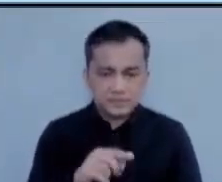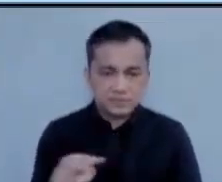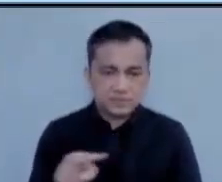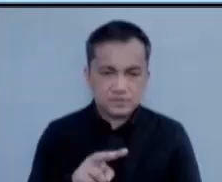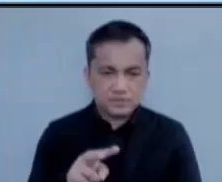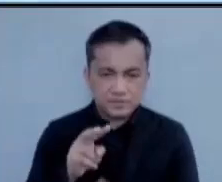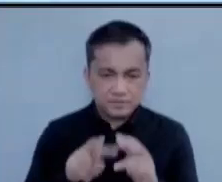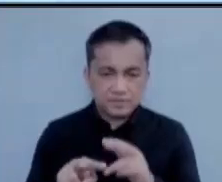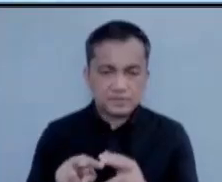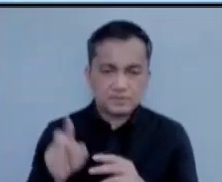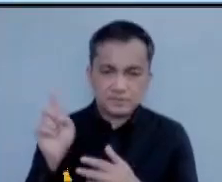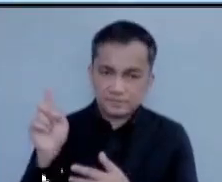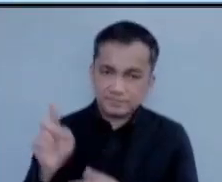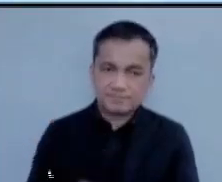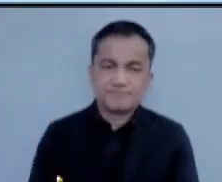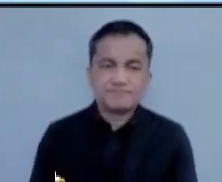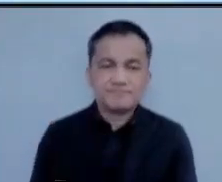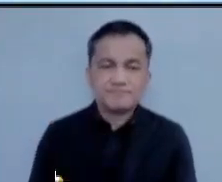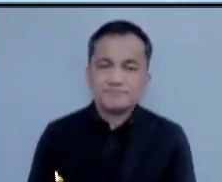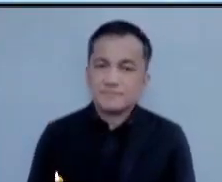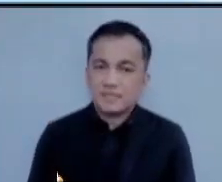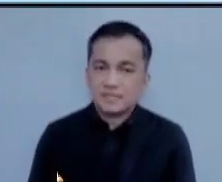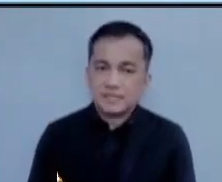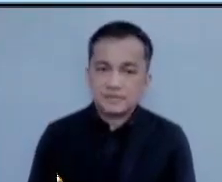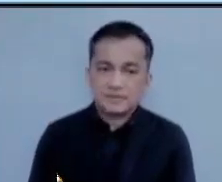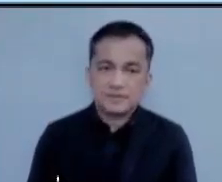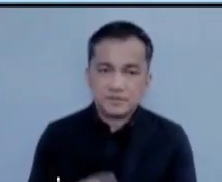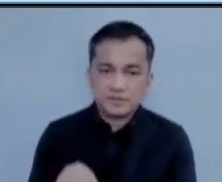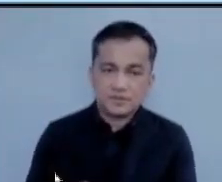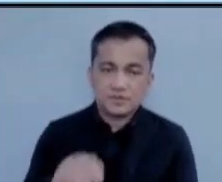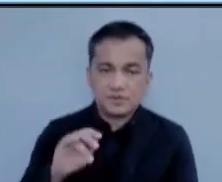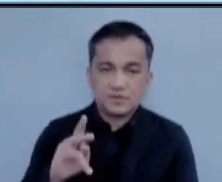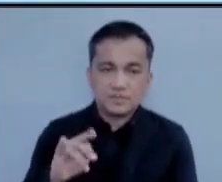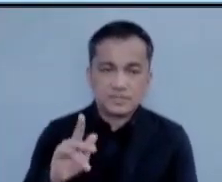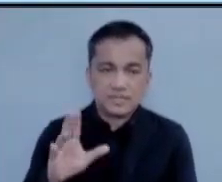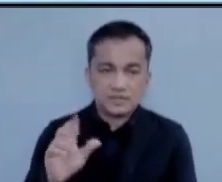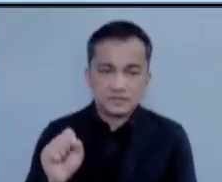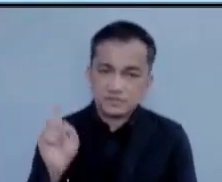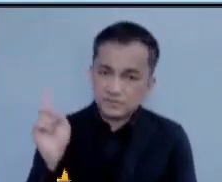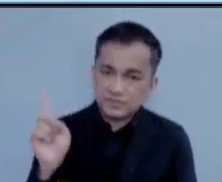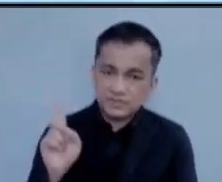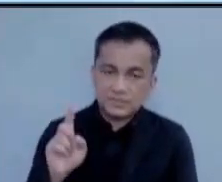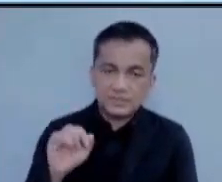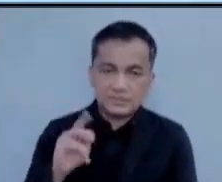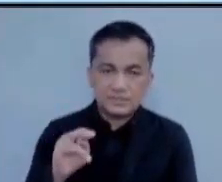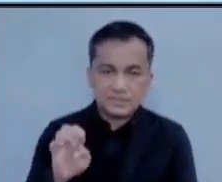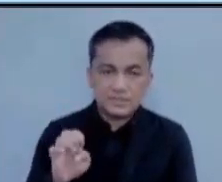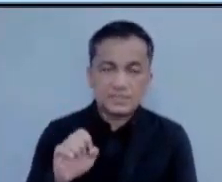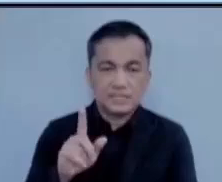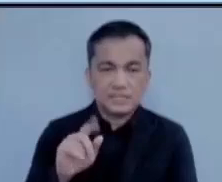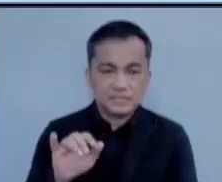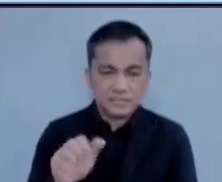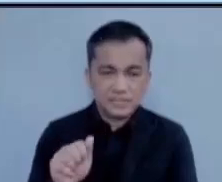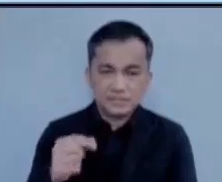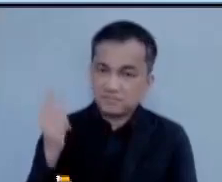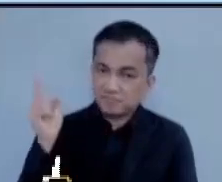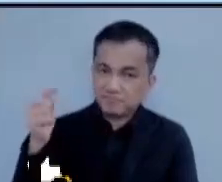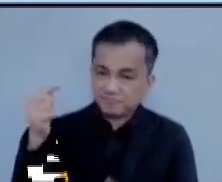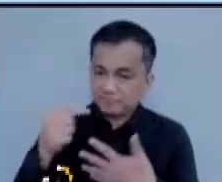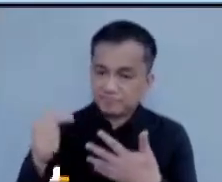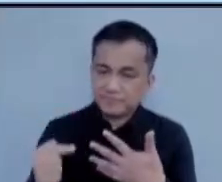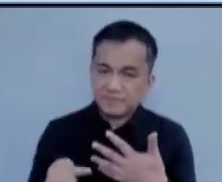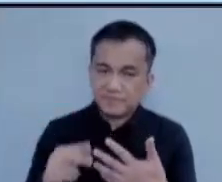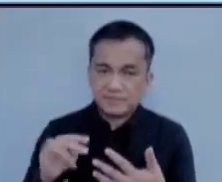Yes, My Love. Kasama rin dito sina Juan Carlos Labajo, Janine Berdin, Elijah Canlas, Nika Del Rosario, Justin